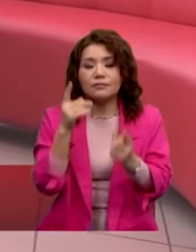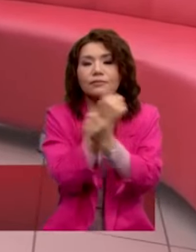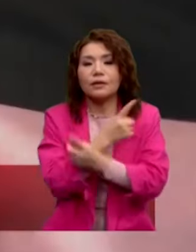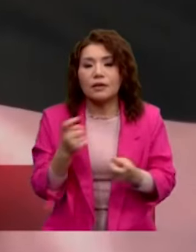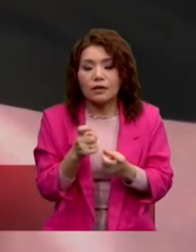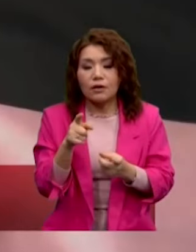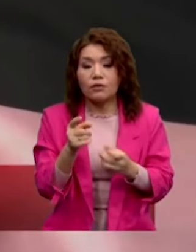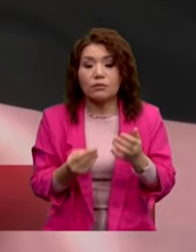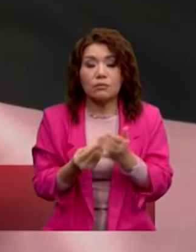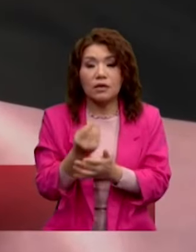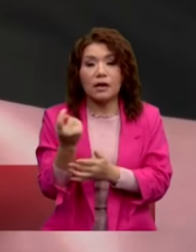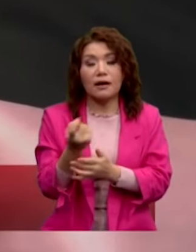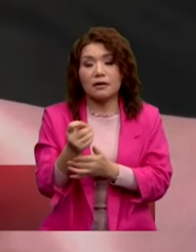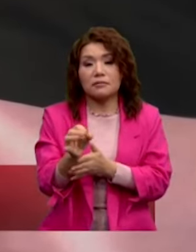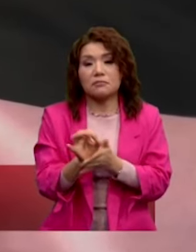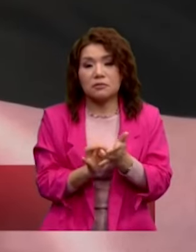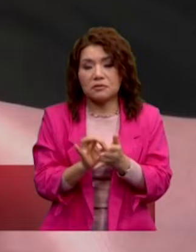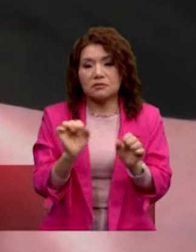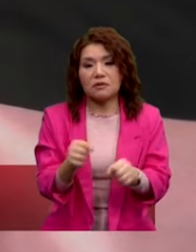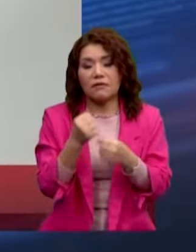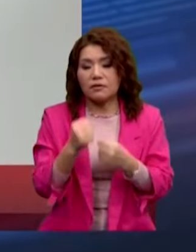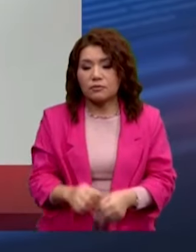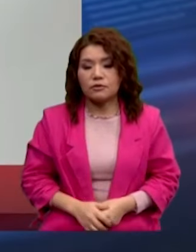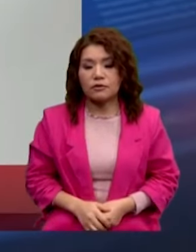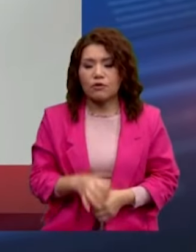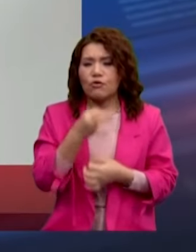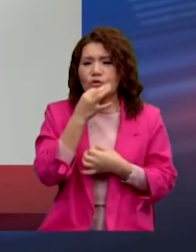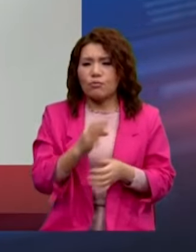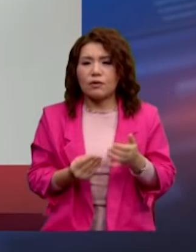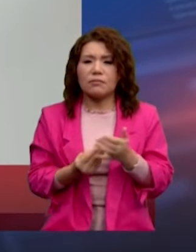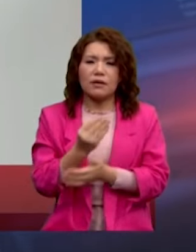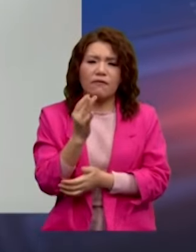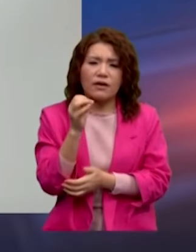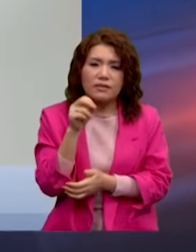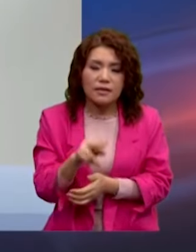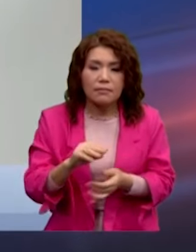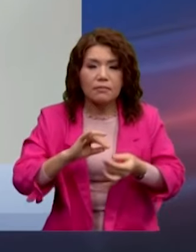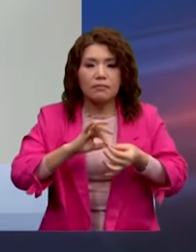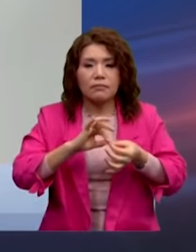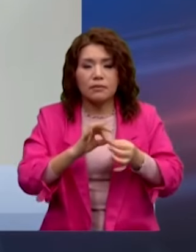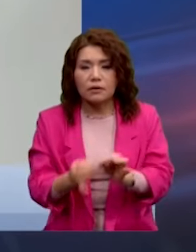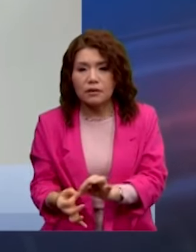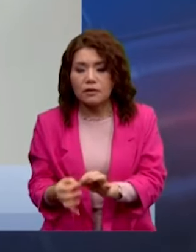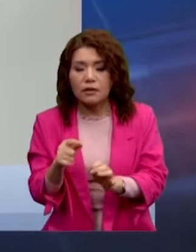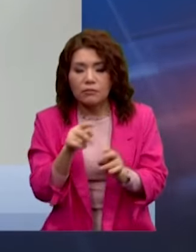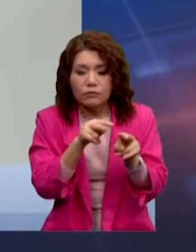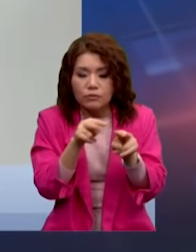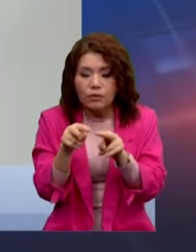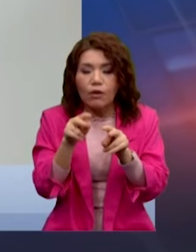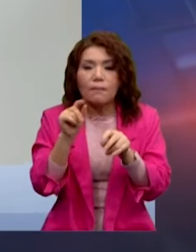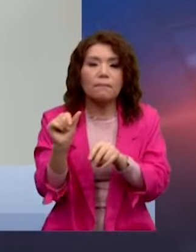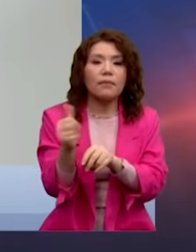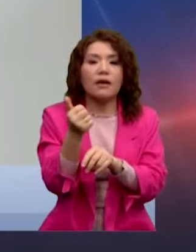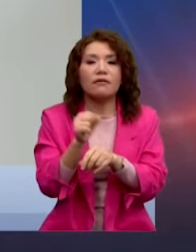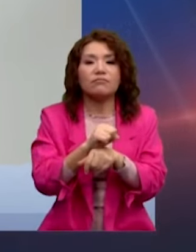авторов рассылки найти практически невозможно. Любые фейки WhatsApp очень сложно выследить, кто был первым,